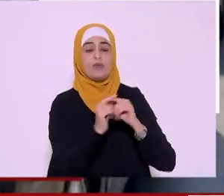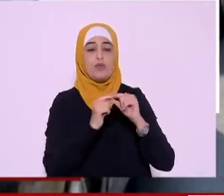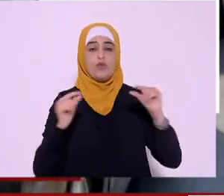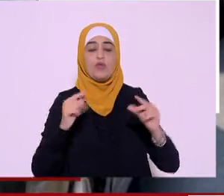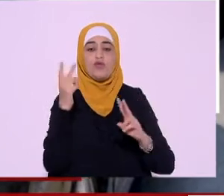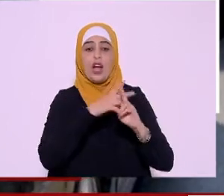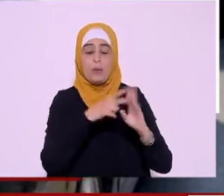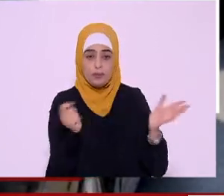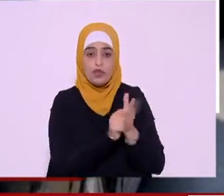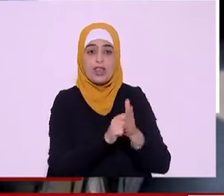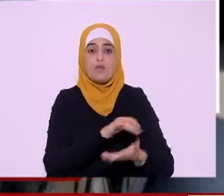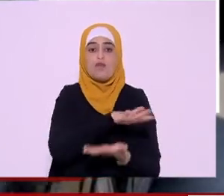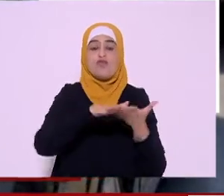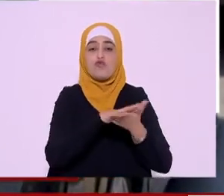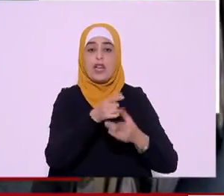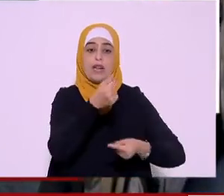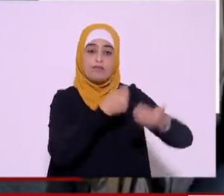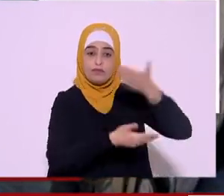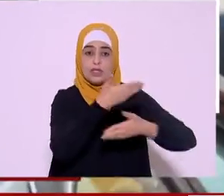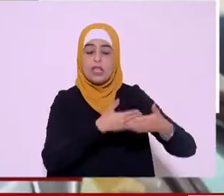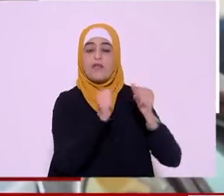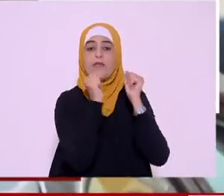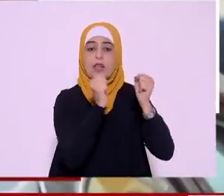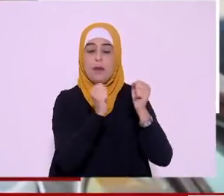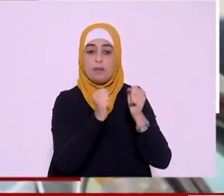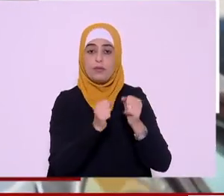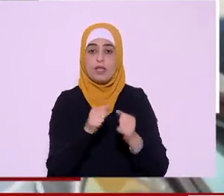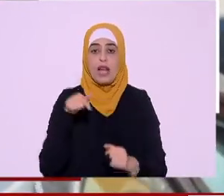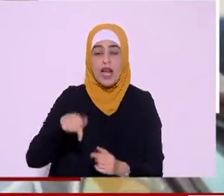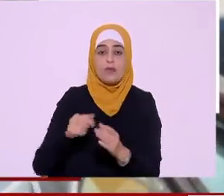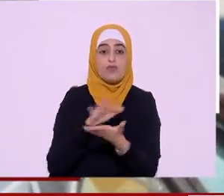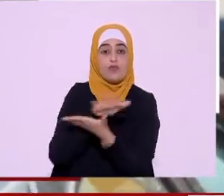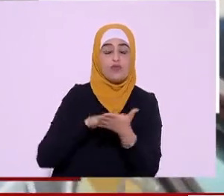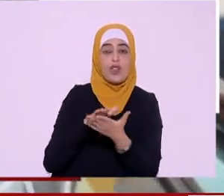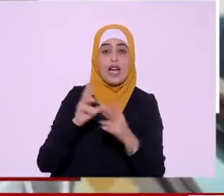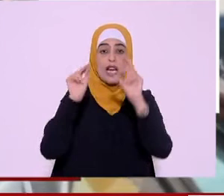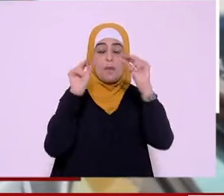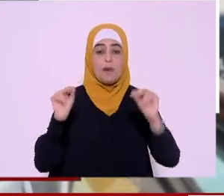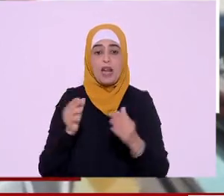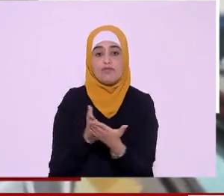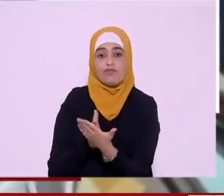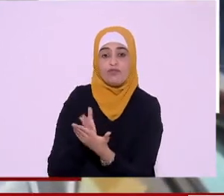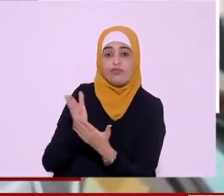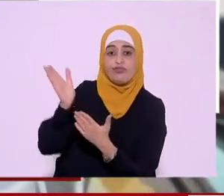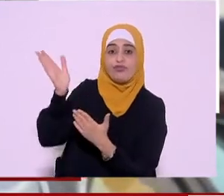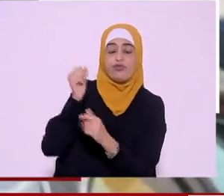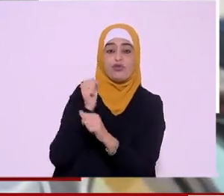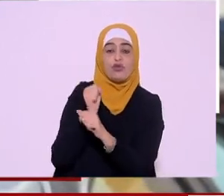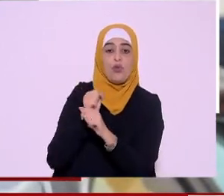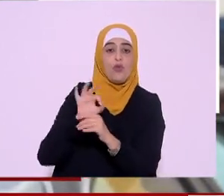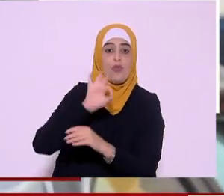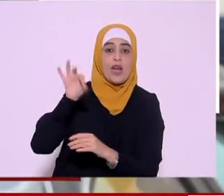حقيقة الأزمة الاقتصادية، هذه الأزمة التي بدأت توجه لبنان شرقا وتتخذه نحو يعني